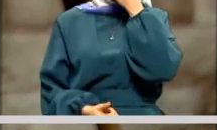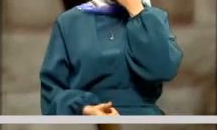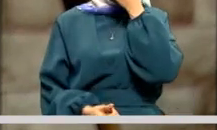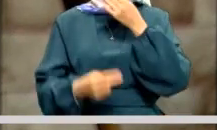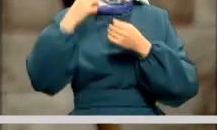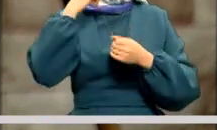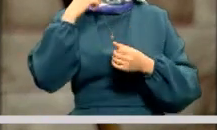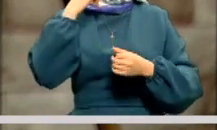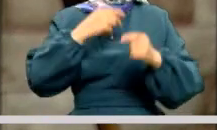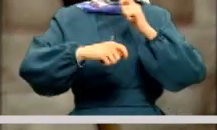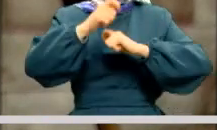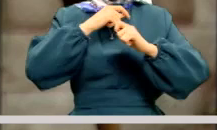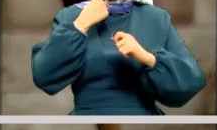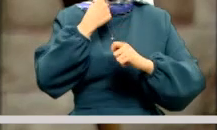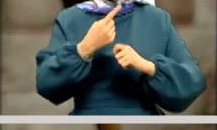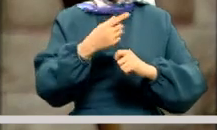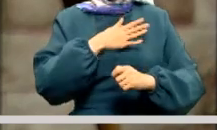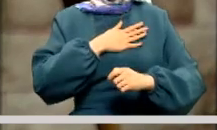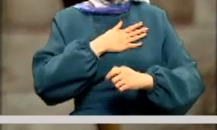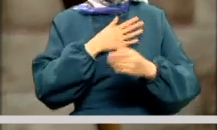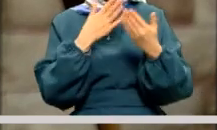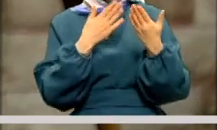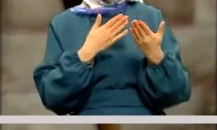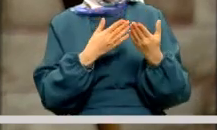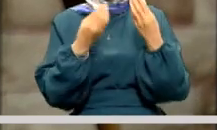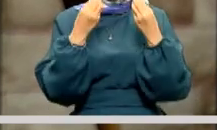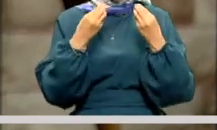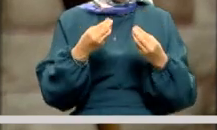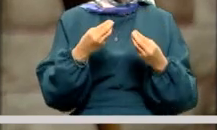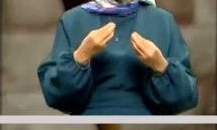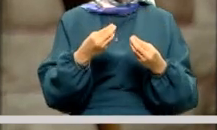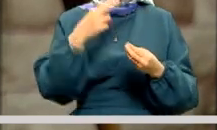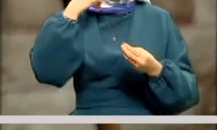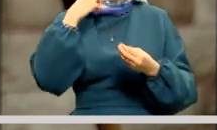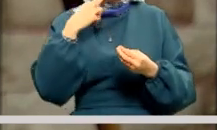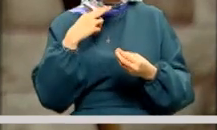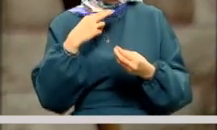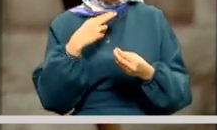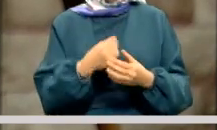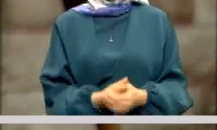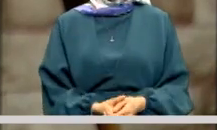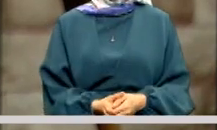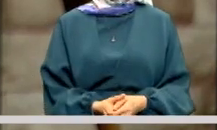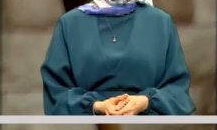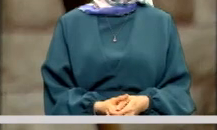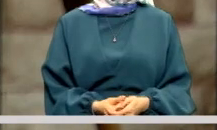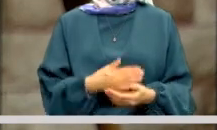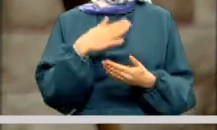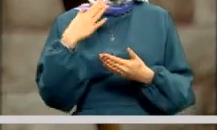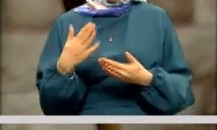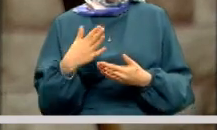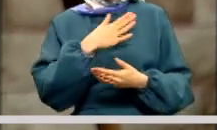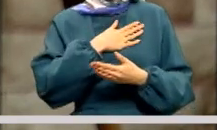ahlaki davranış dediğimiz şey dinen güzel huylar ortaya konmuş tutumlar ya da